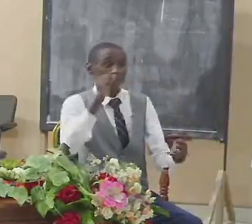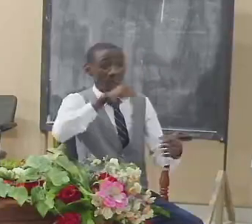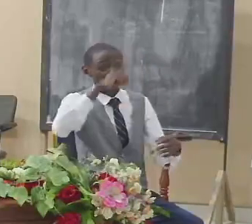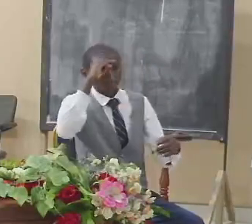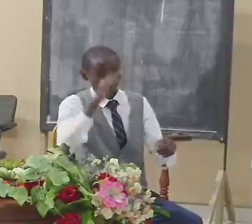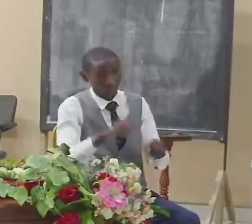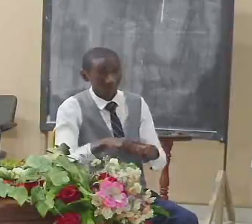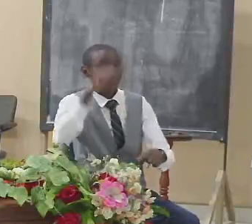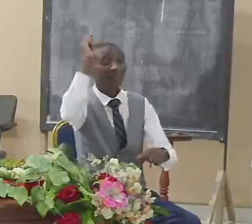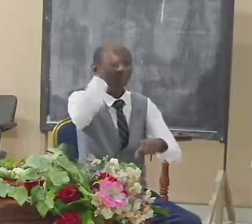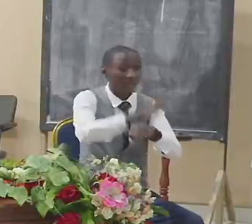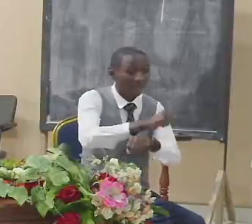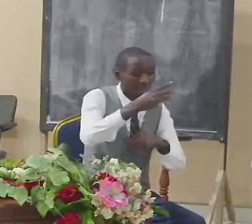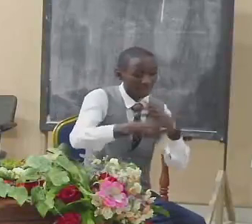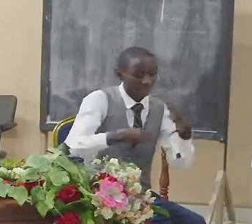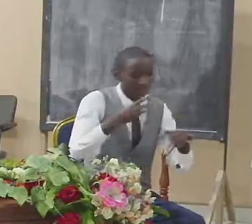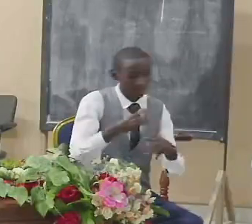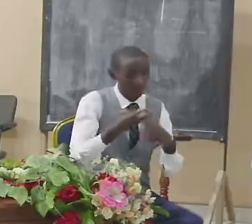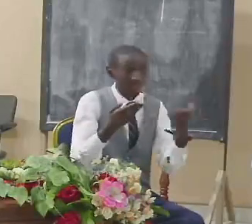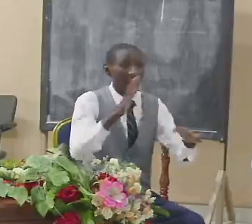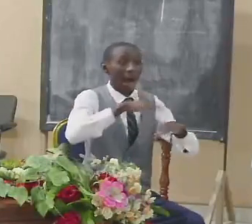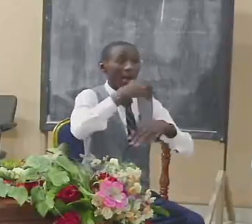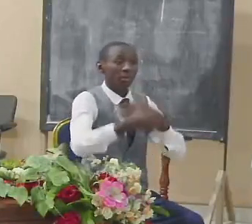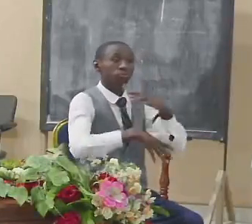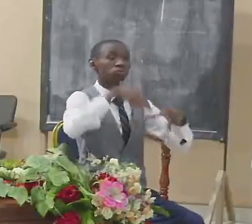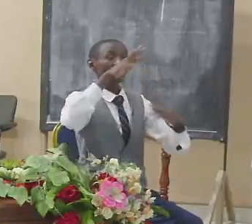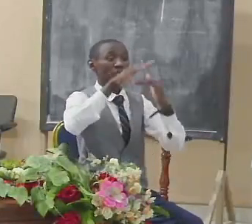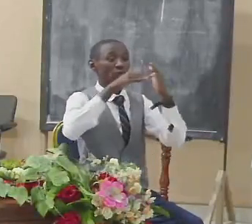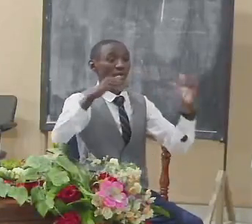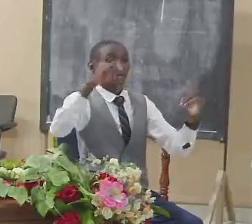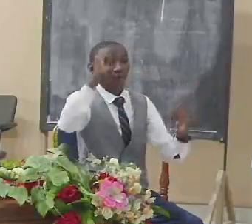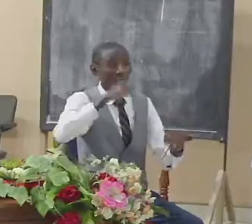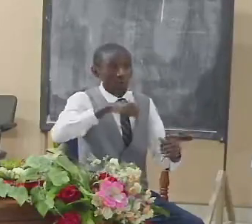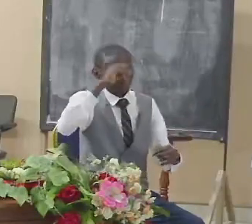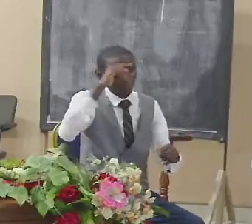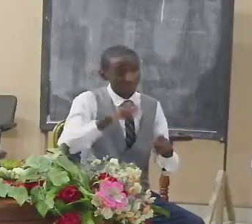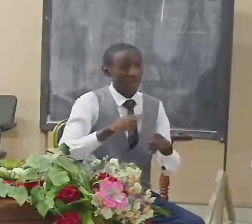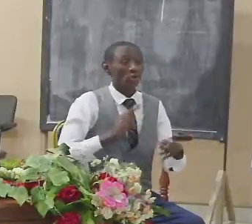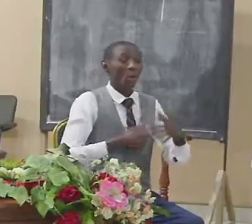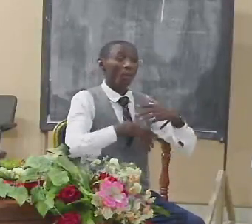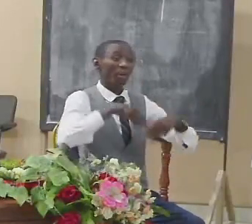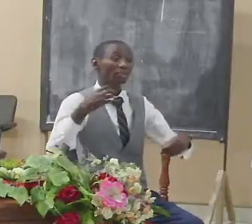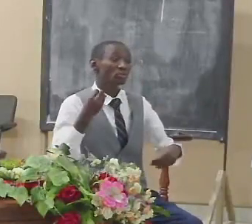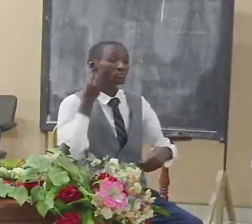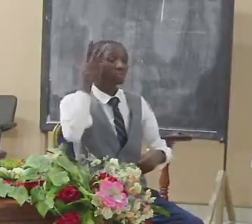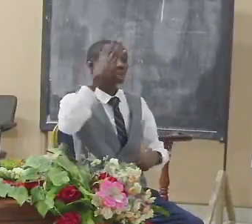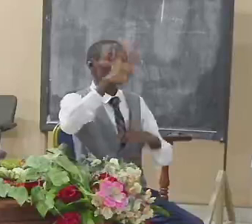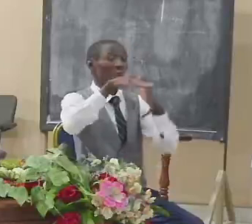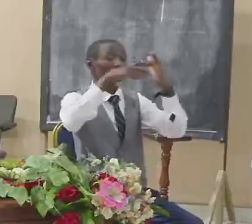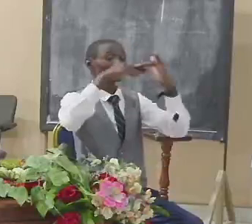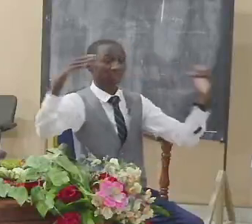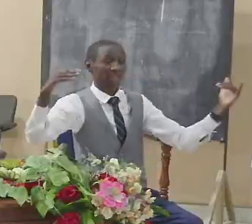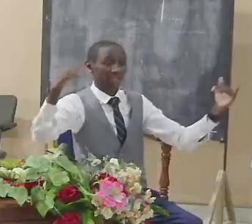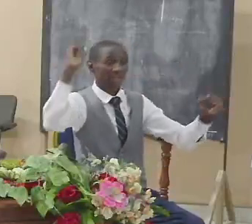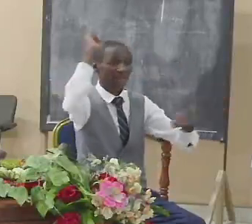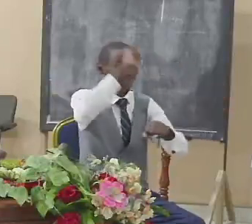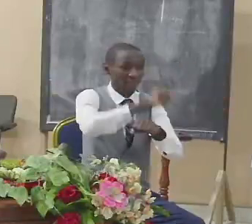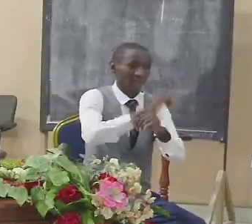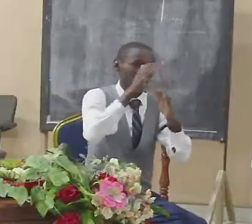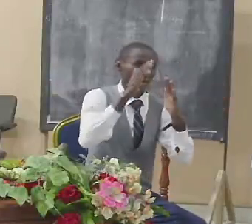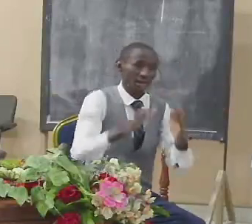ce monde. Kushinda hii dunia na kwenda. Ndio. Nous allons partir bientôt. Tutaenda hapa upesi.